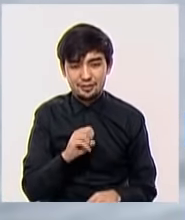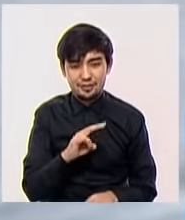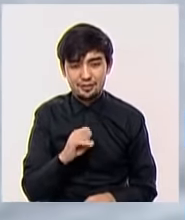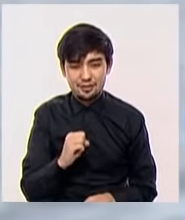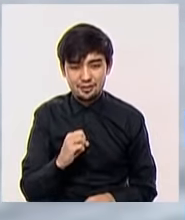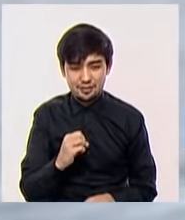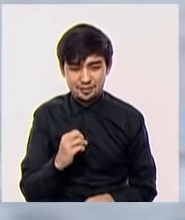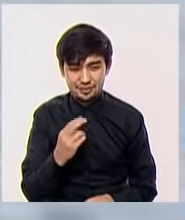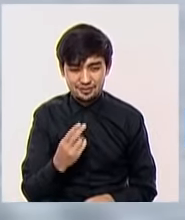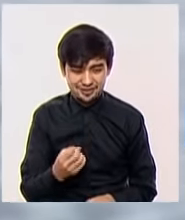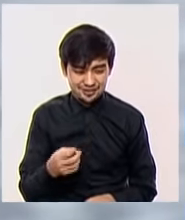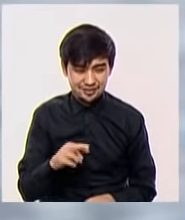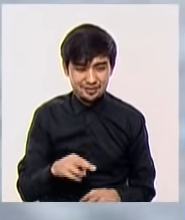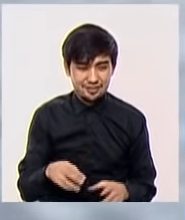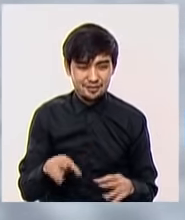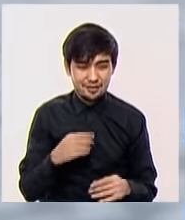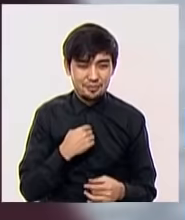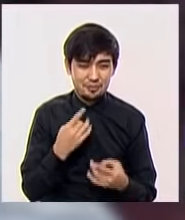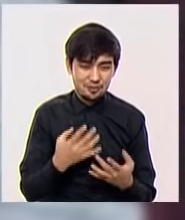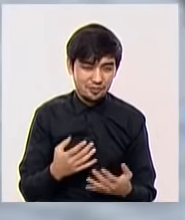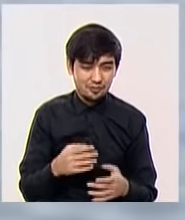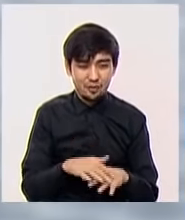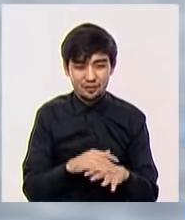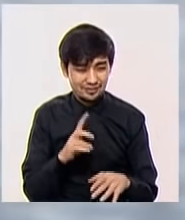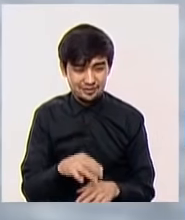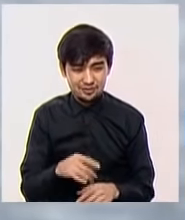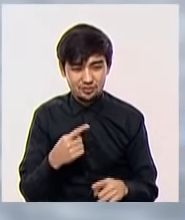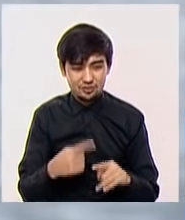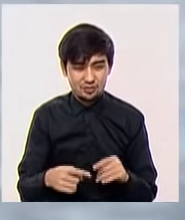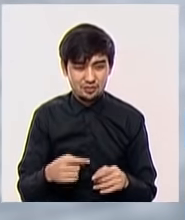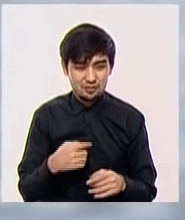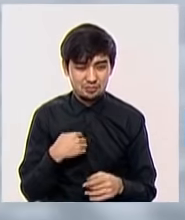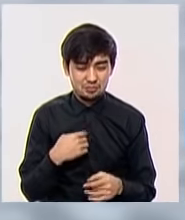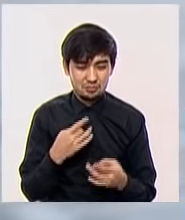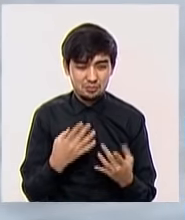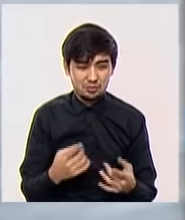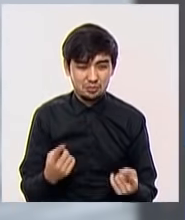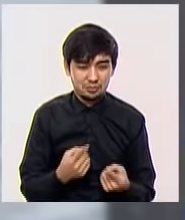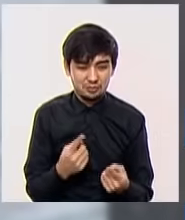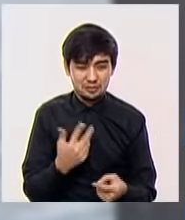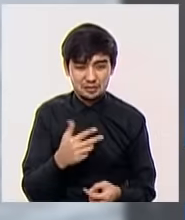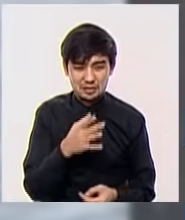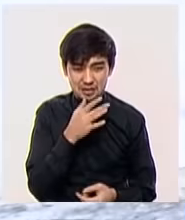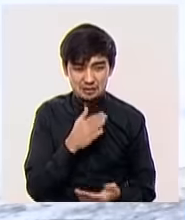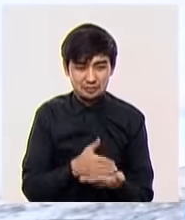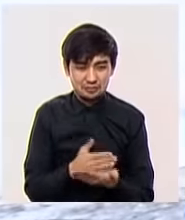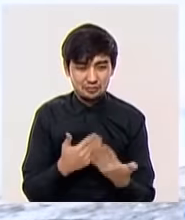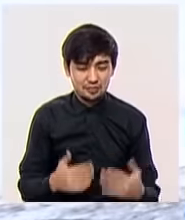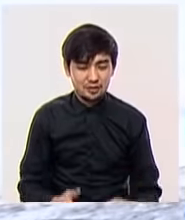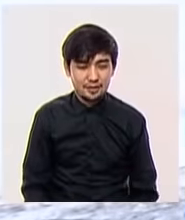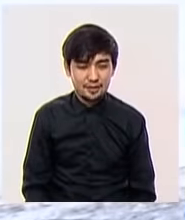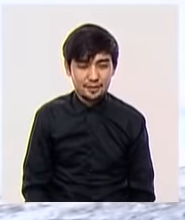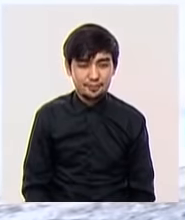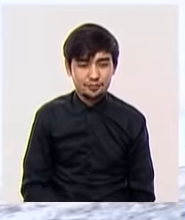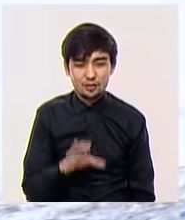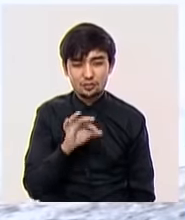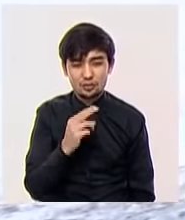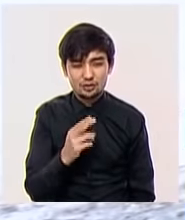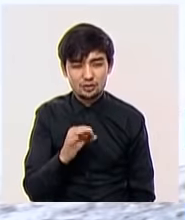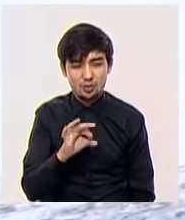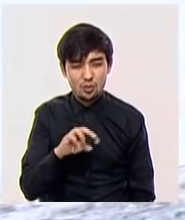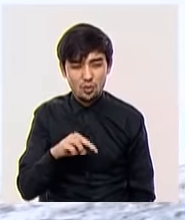шагнула не то что на с вами каких-то там всего лишь 30 лет существующих социолог жанре джандосова